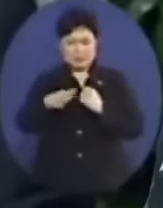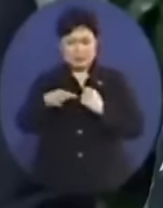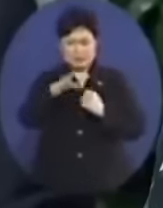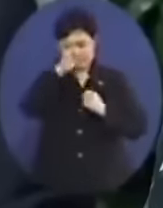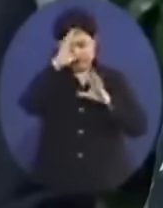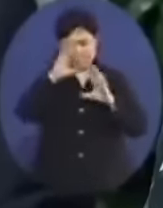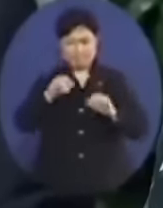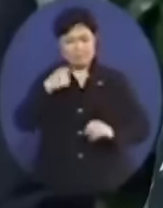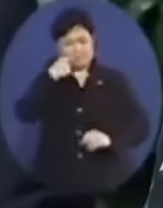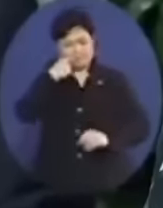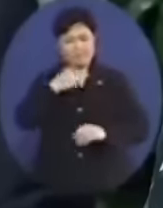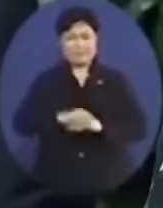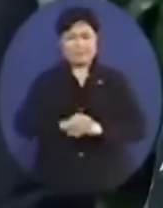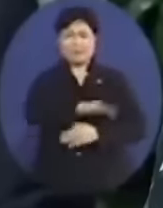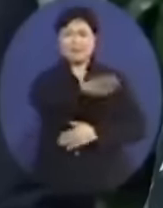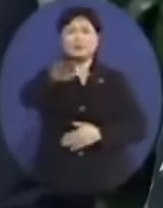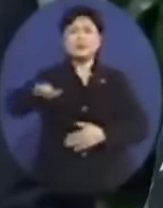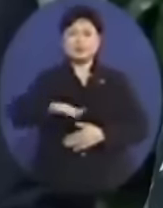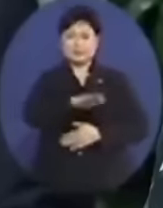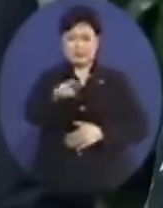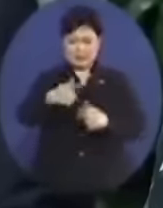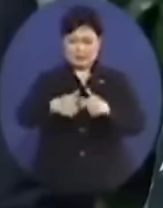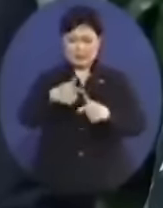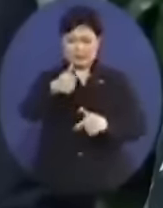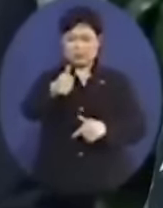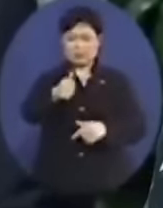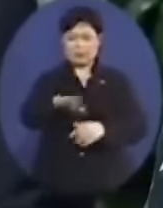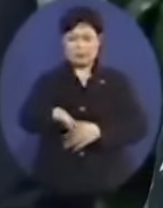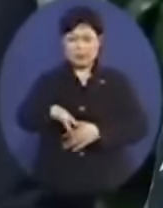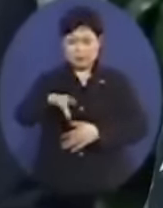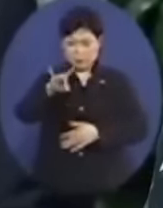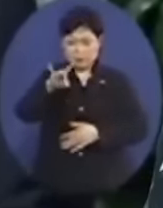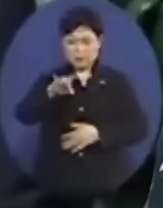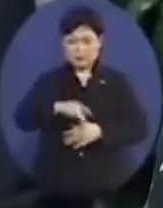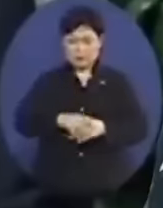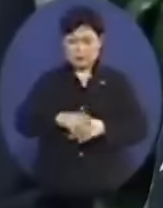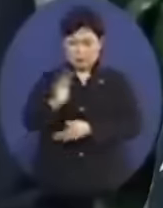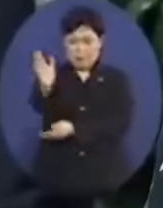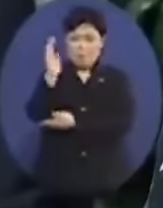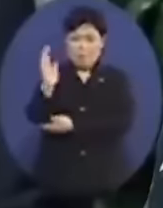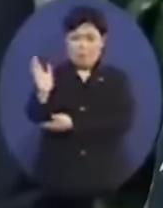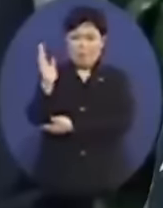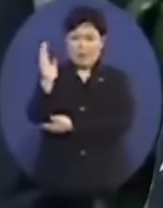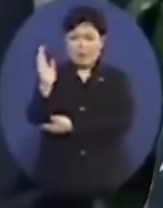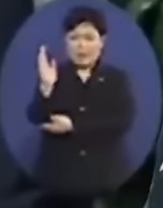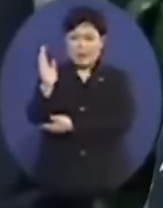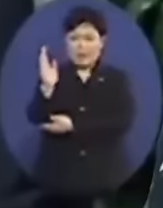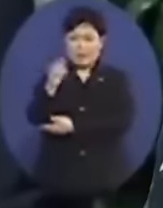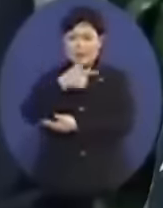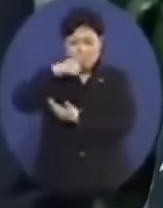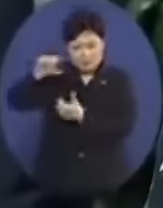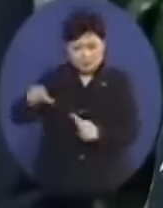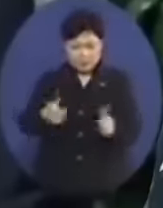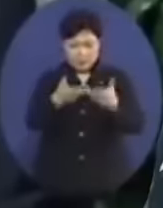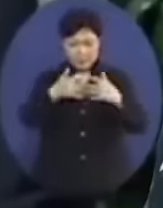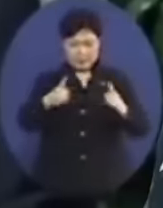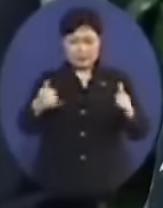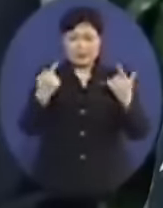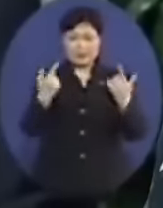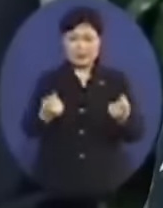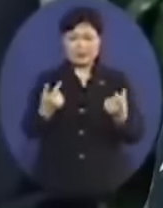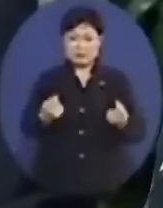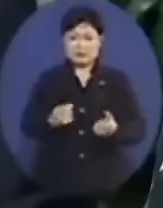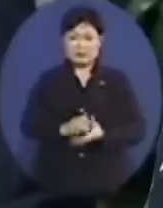것입니다 우리는 예수님 초대 목회 치료받은 사람들처럼